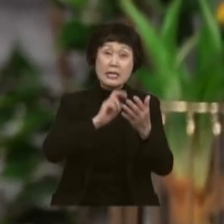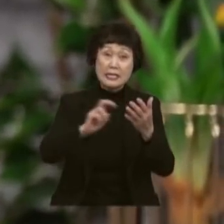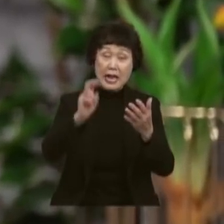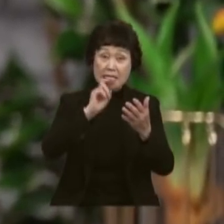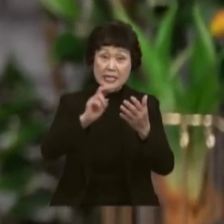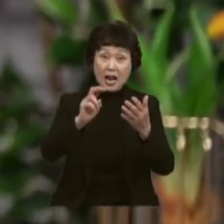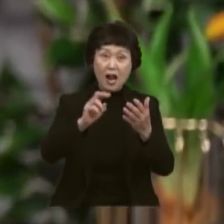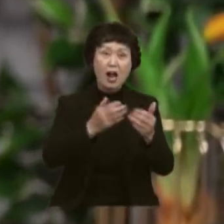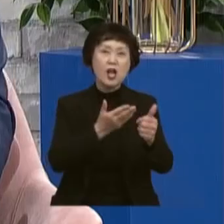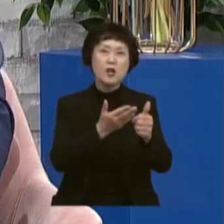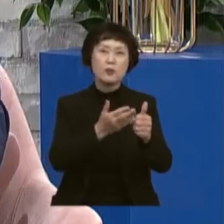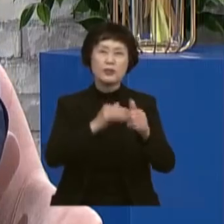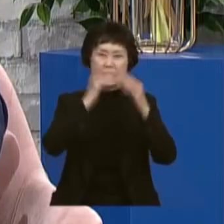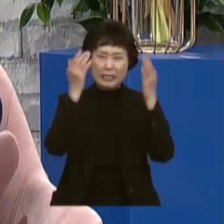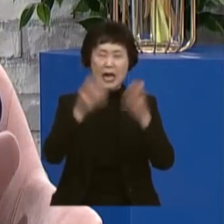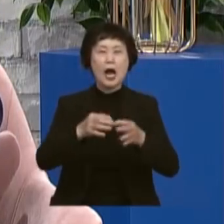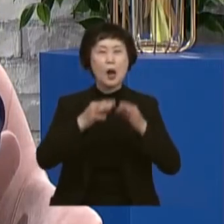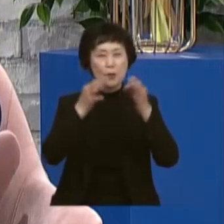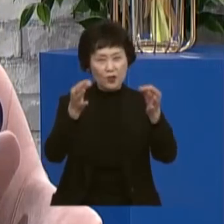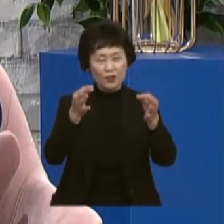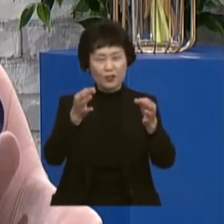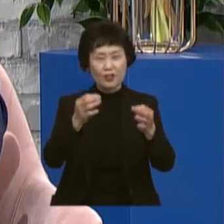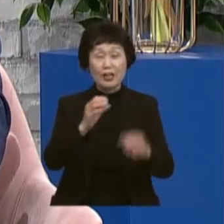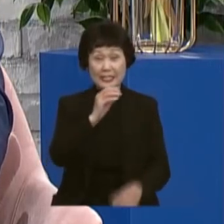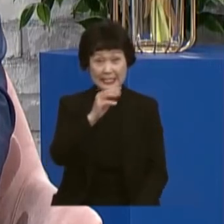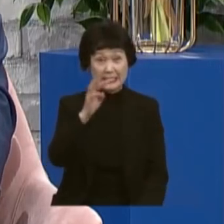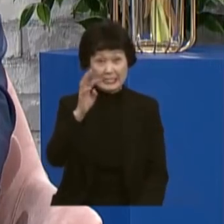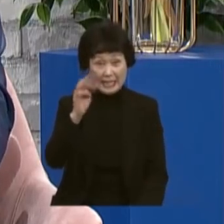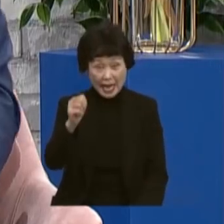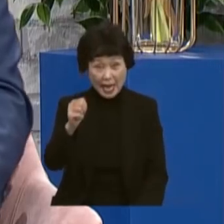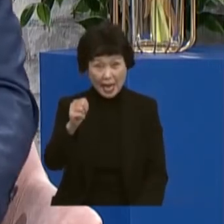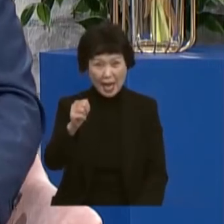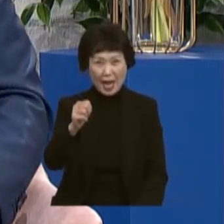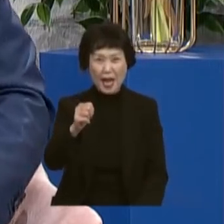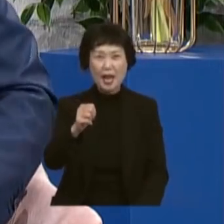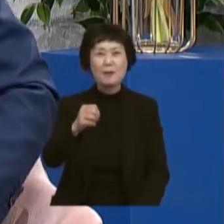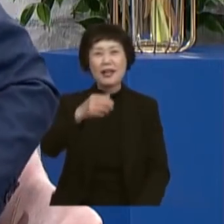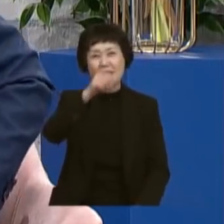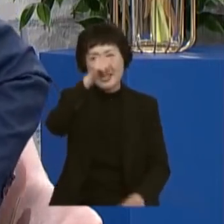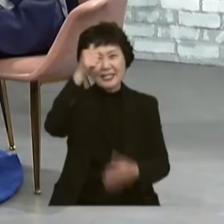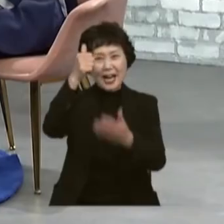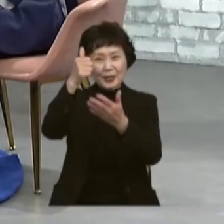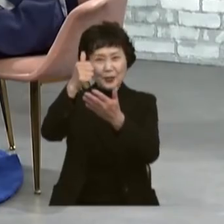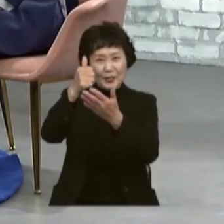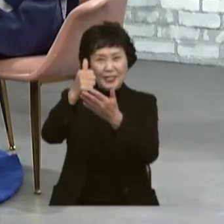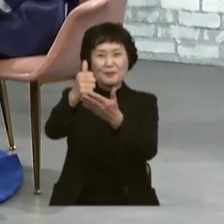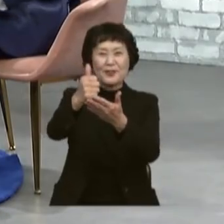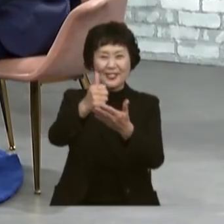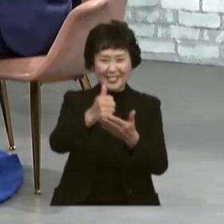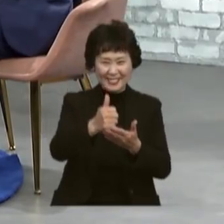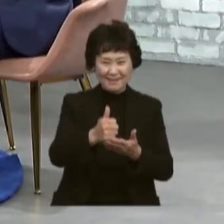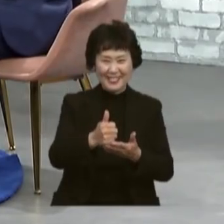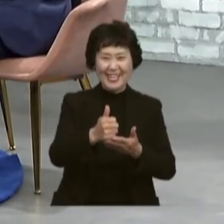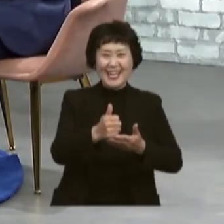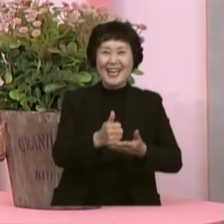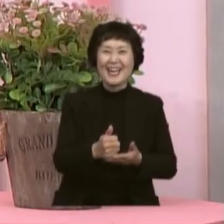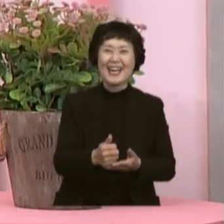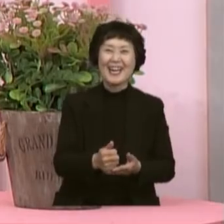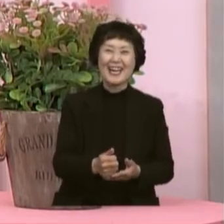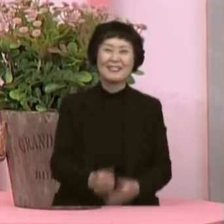네. 자, 시심계 레전드 박정호 장로님 모셨습니다. 반갑습니다. 어서 오세요. 어서 오세요. 네.